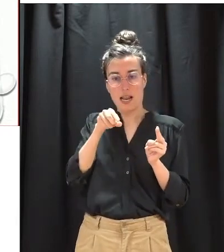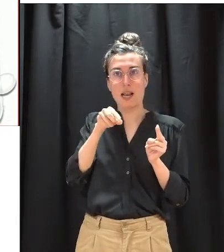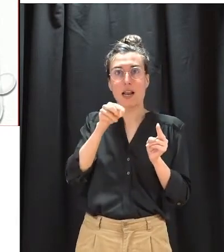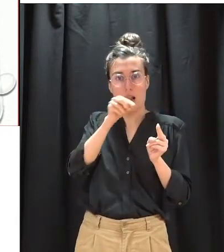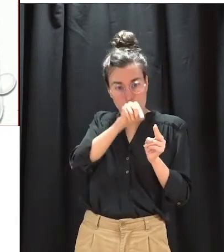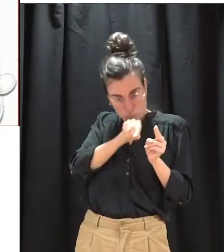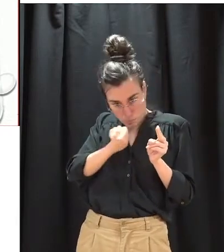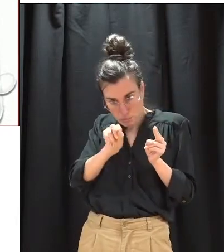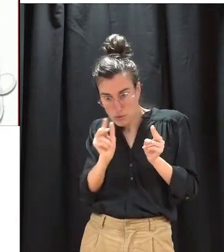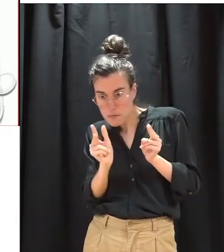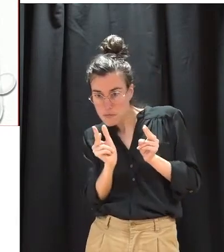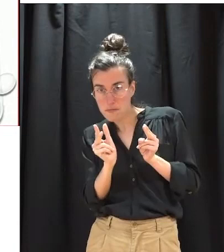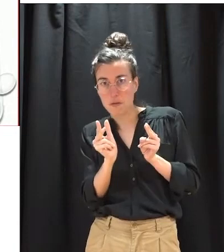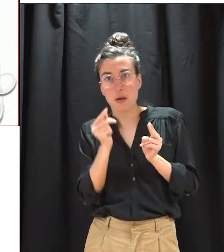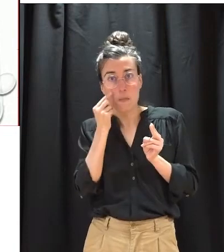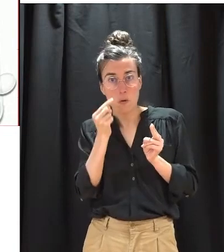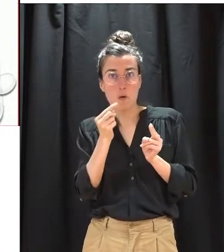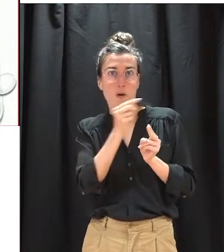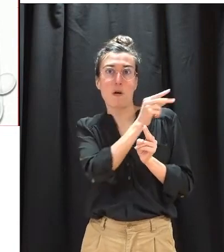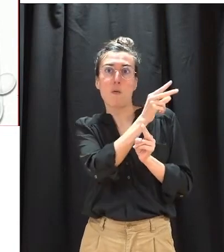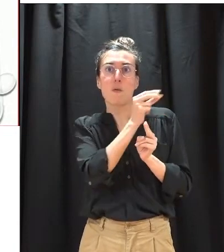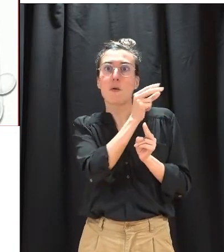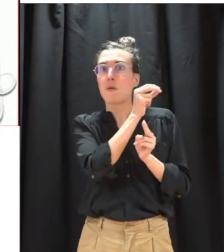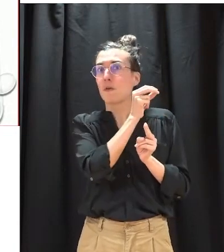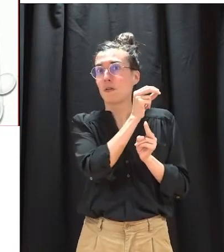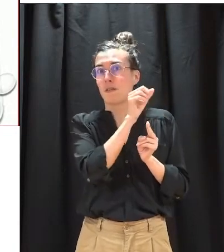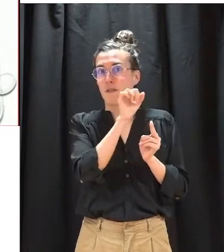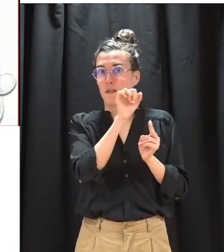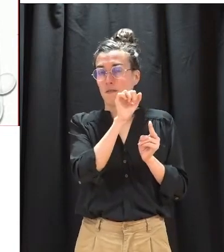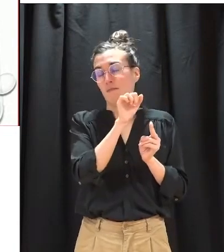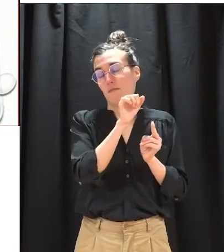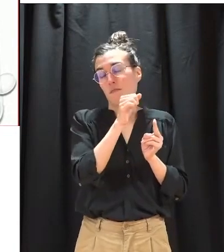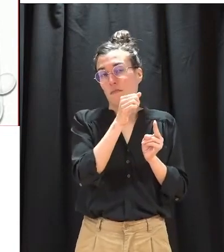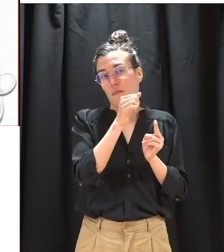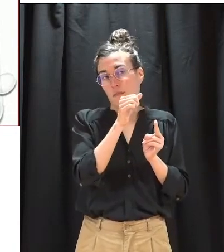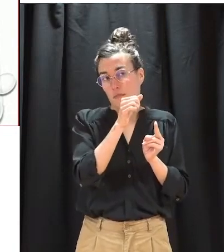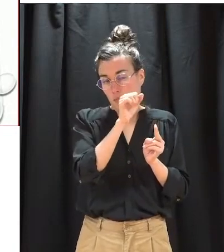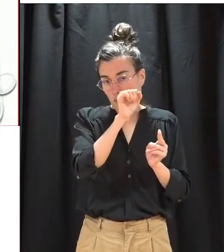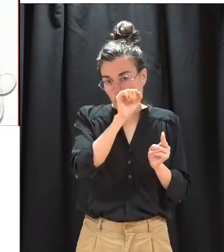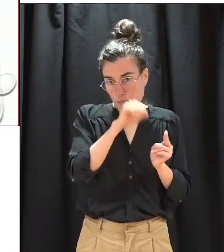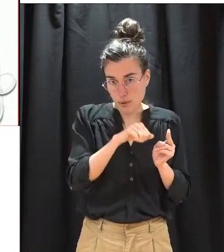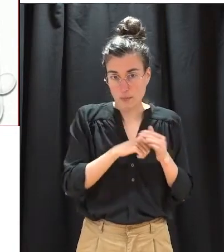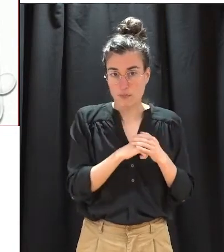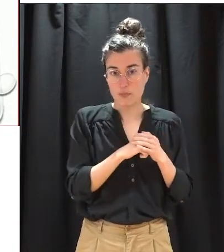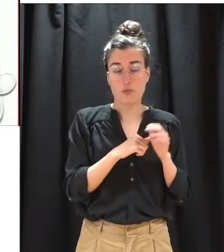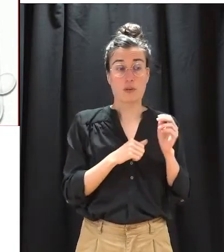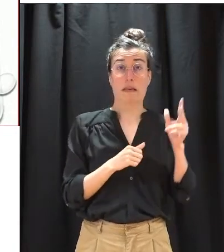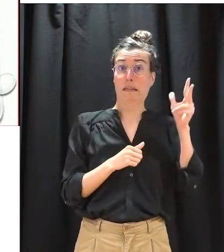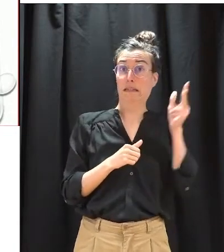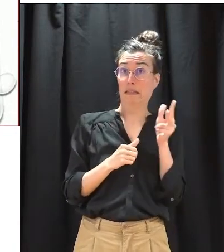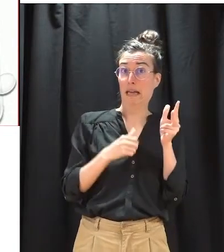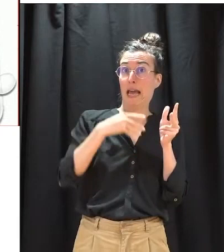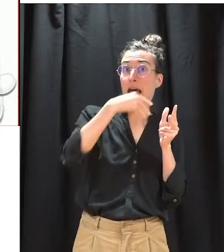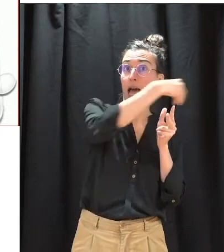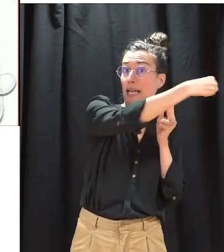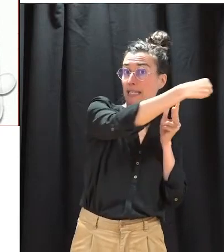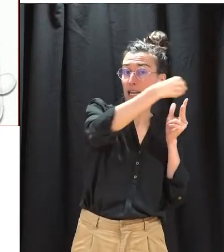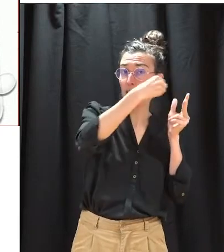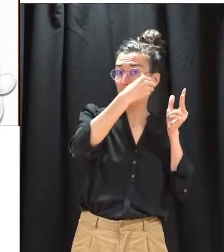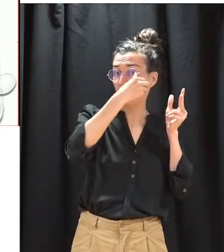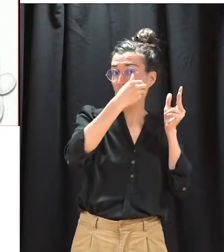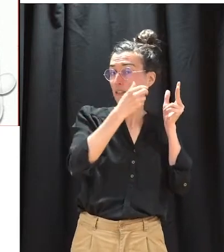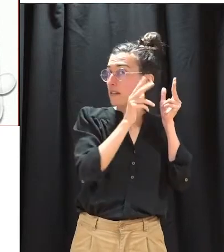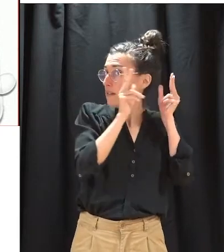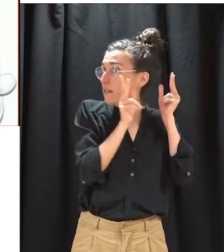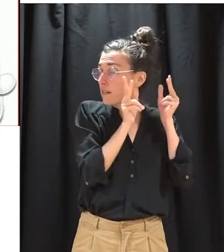l'audition. Donc il est constitué de deux parties, une interne, une externe. Je vais y revenir un petit peu après. Il est souvent, donc on le préconise